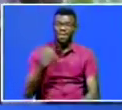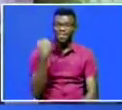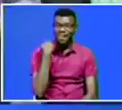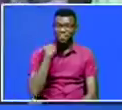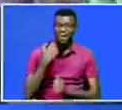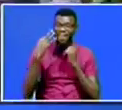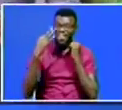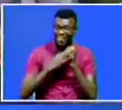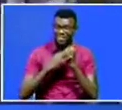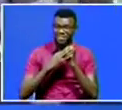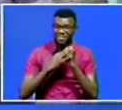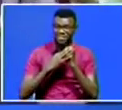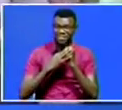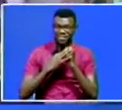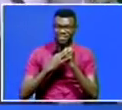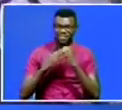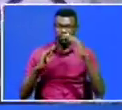nafasi ya 8.